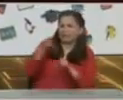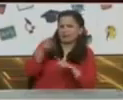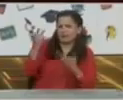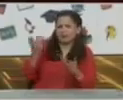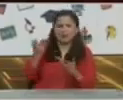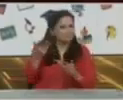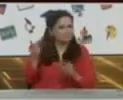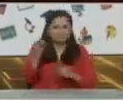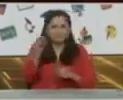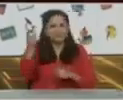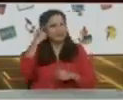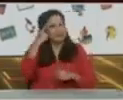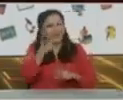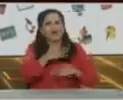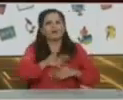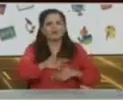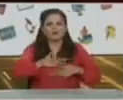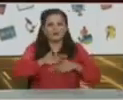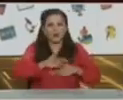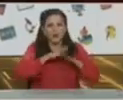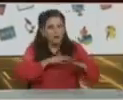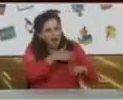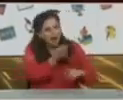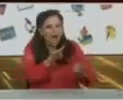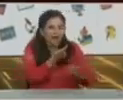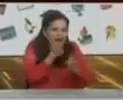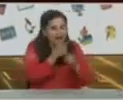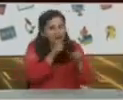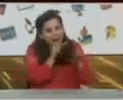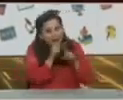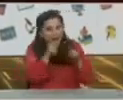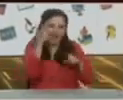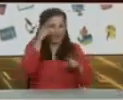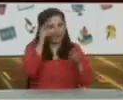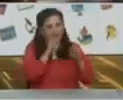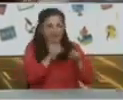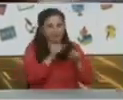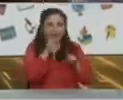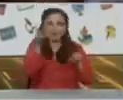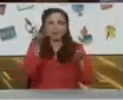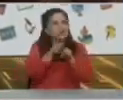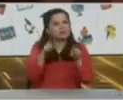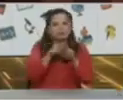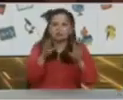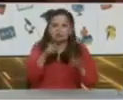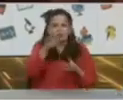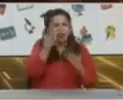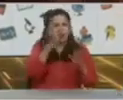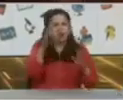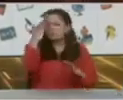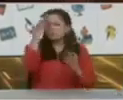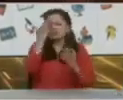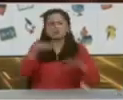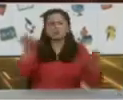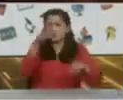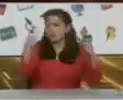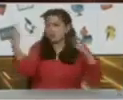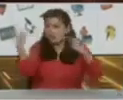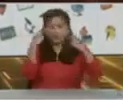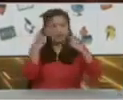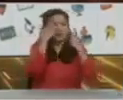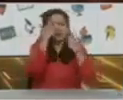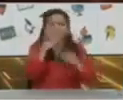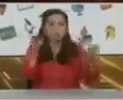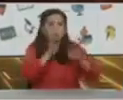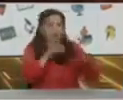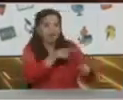समय आनंद आया, इसलिए आपने ये किया। आपने किसी की परवाह नहीं की, यानी